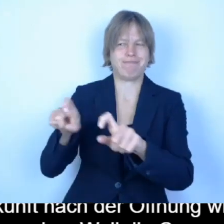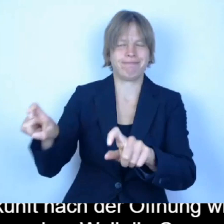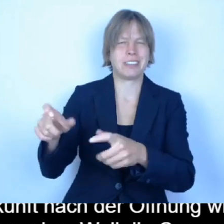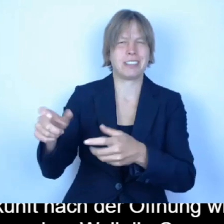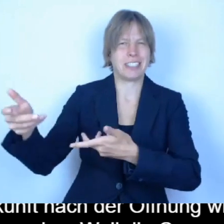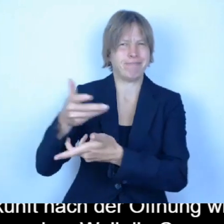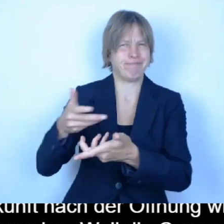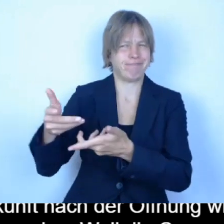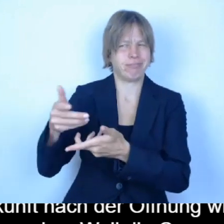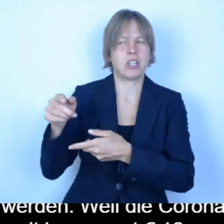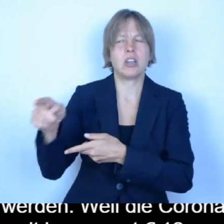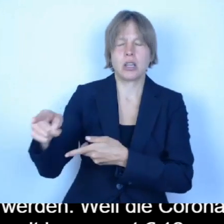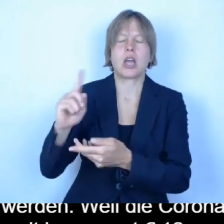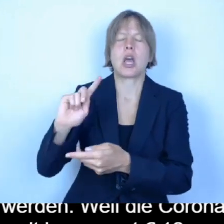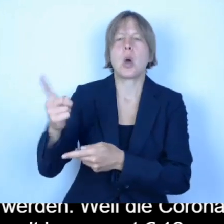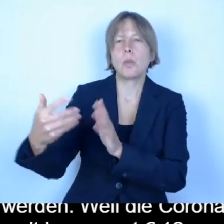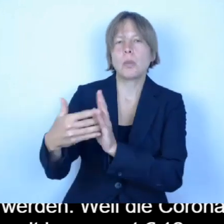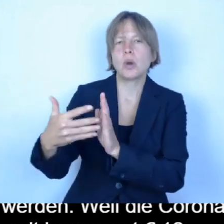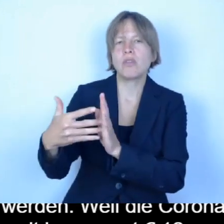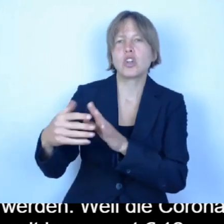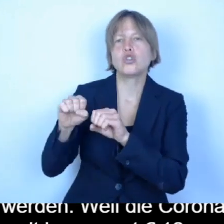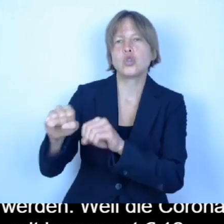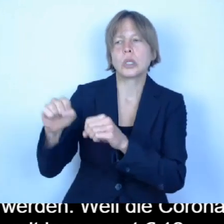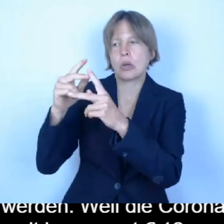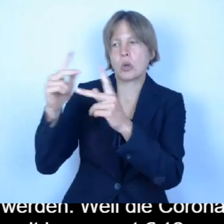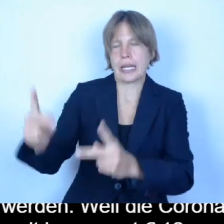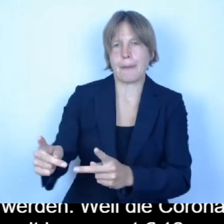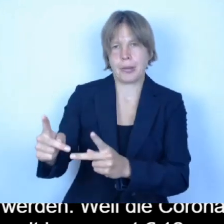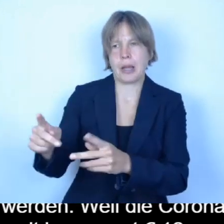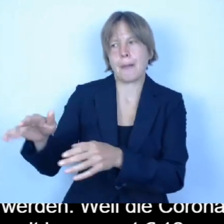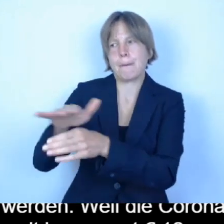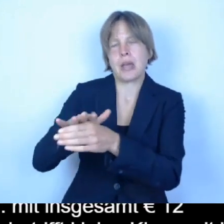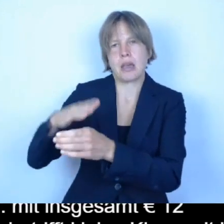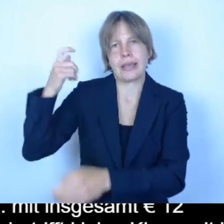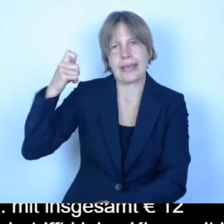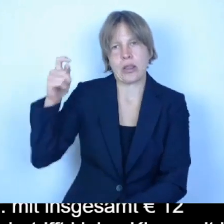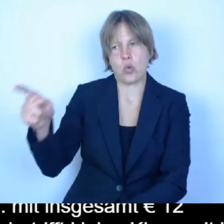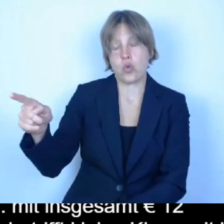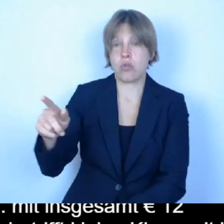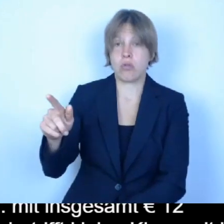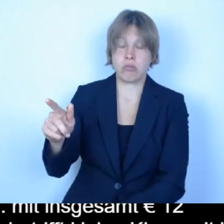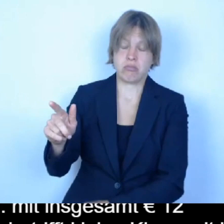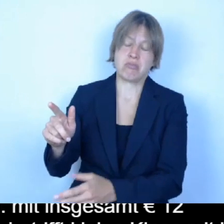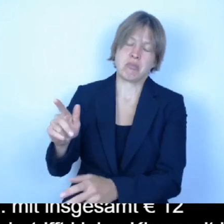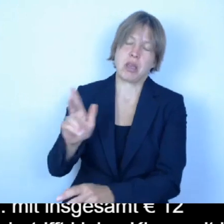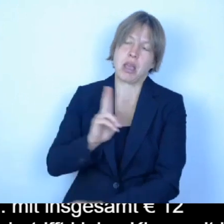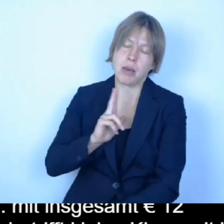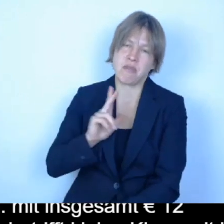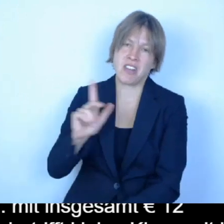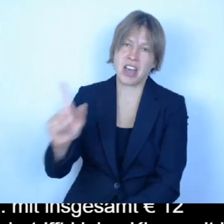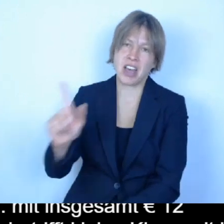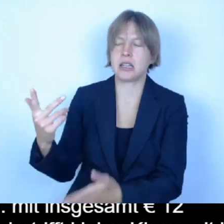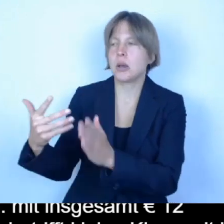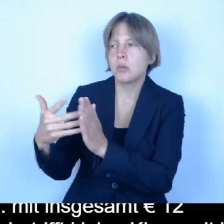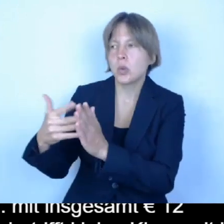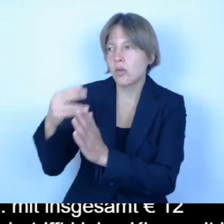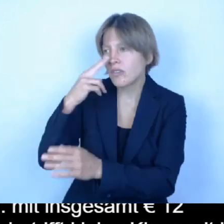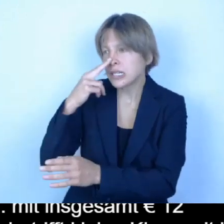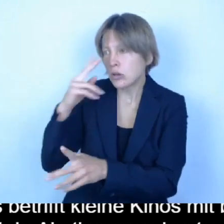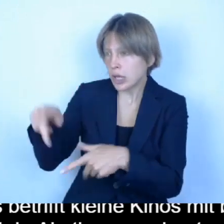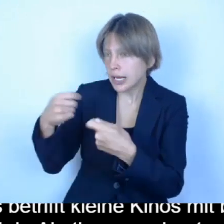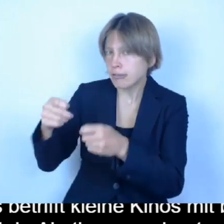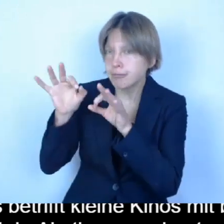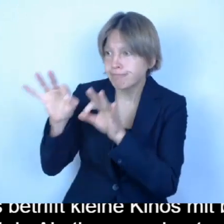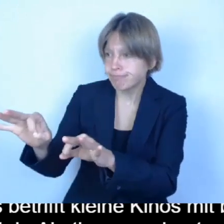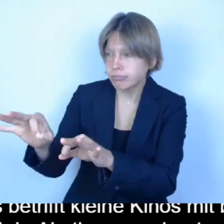diese Prüfung ausfällt, wenn die positiv ausfällt, werden wir uns das natürlich für Bayern dann auch genau anschauen und dann je nach der Entwicklung der Situation auch